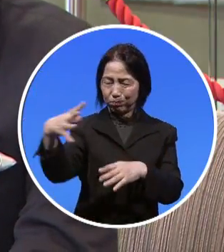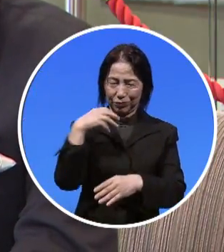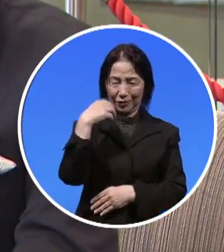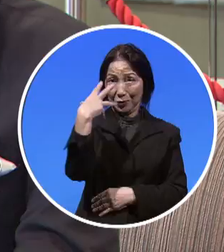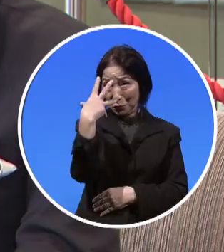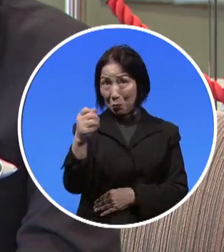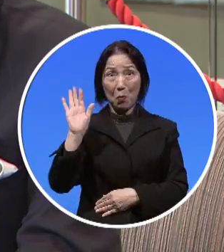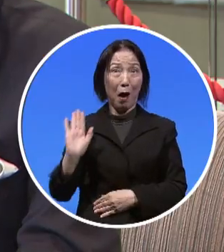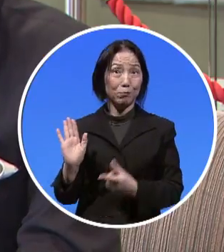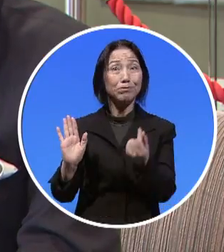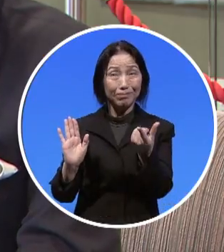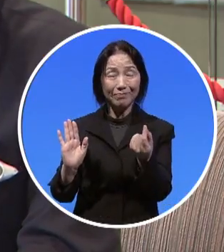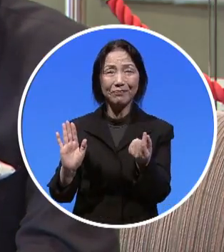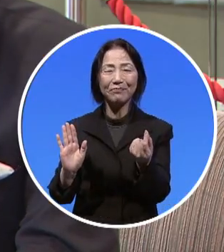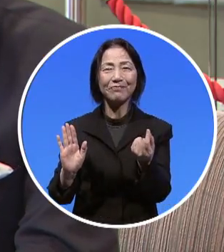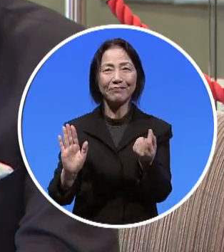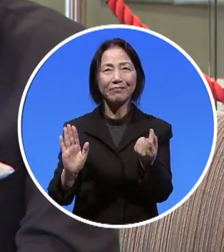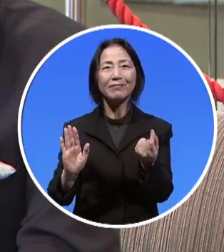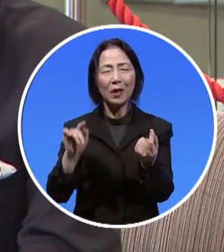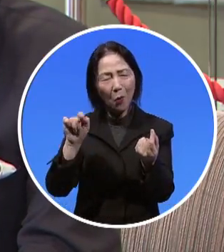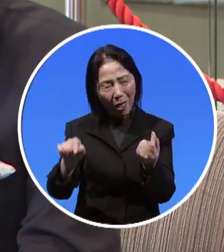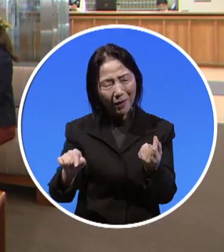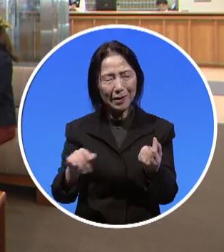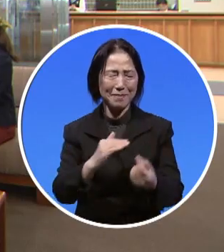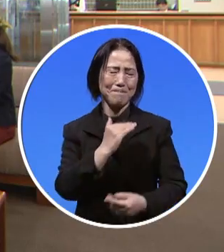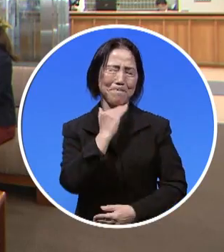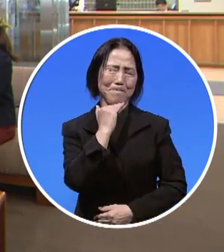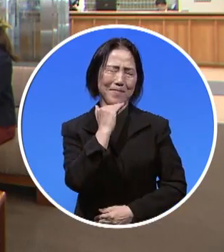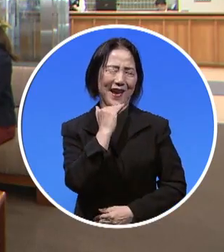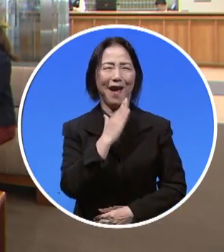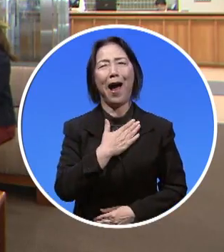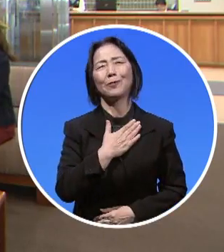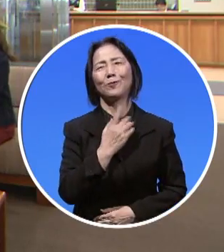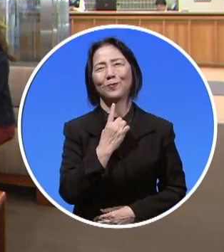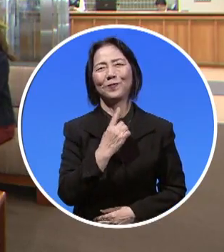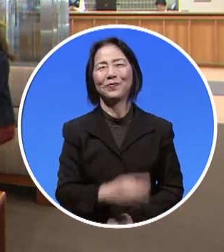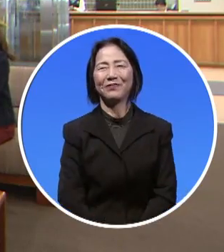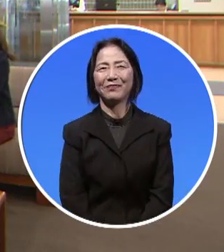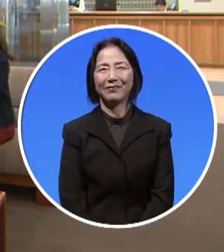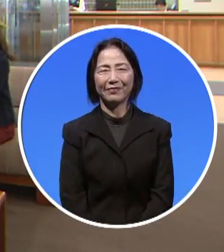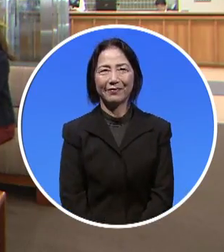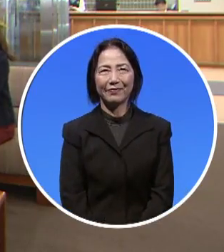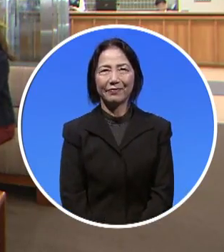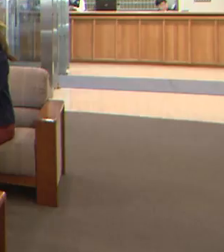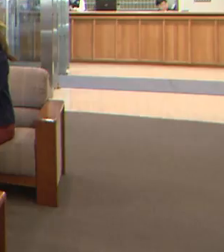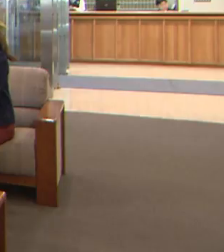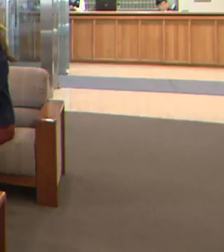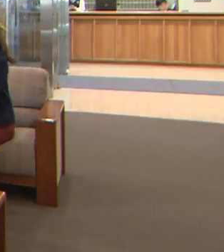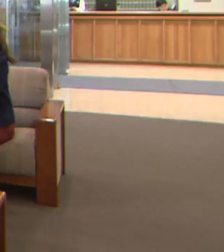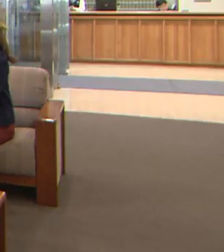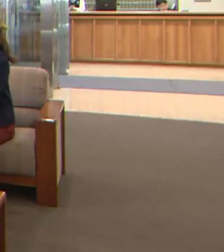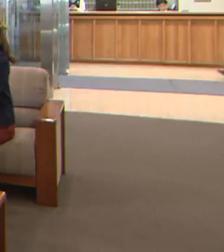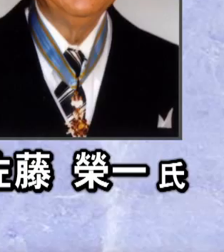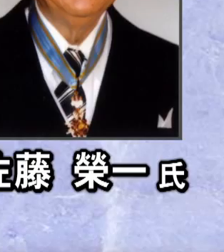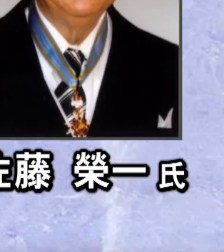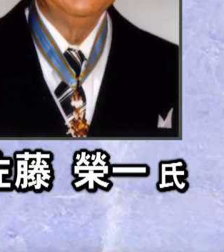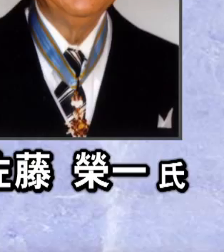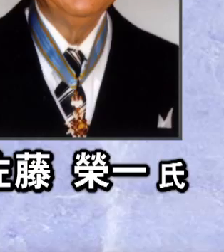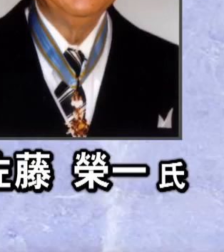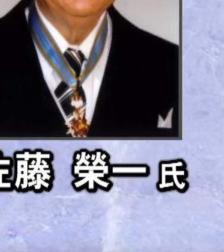注目していただけるということに非常に期待を致しておりますはい